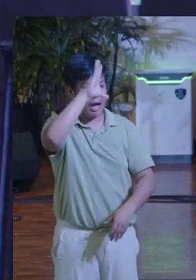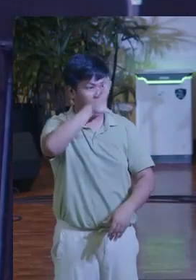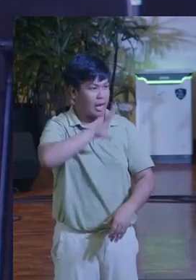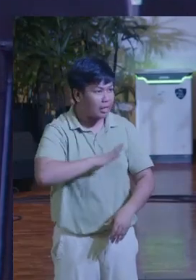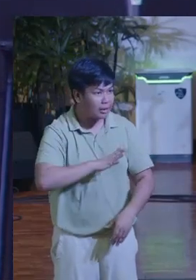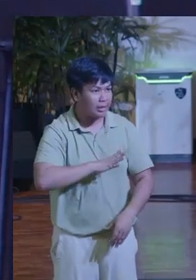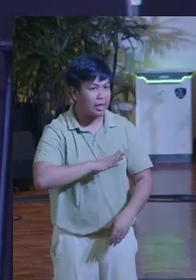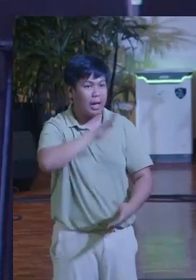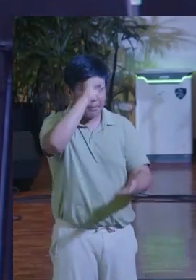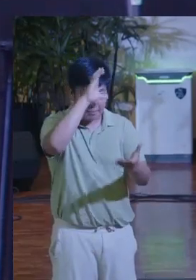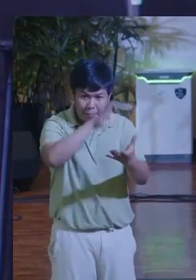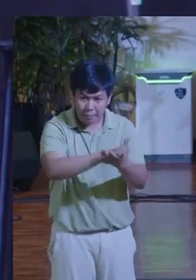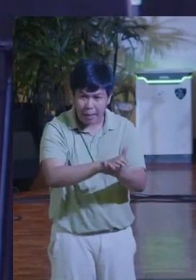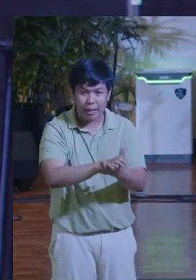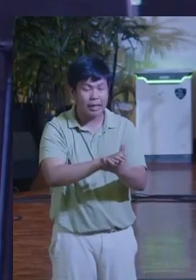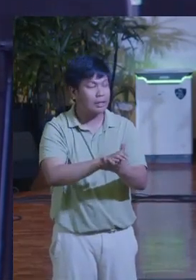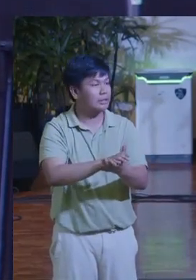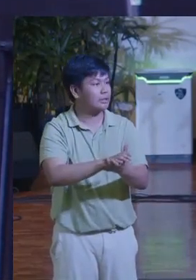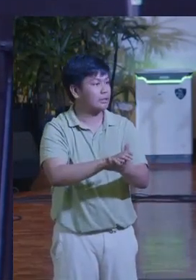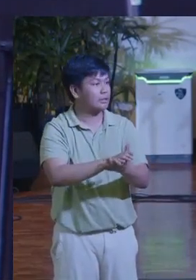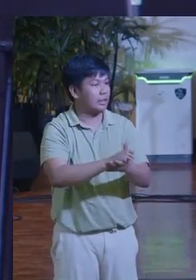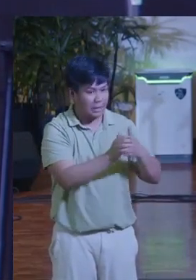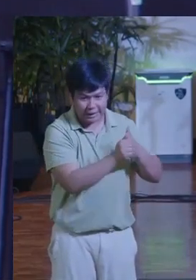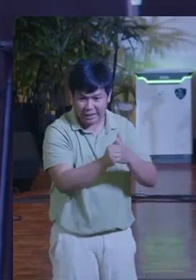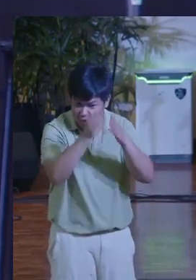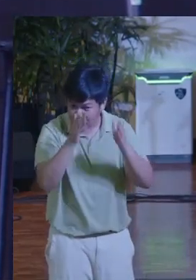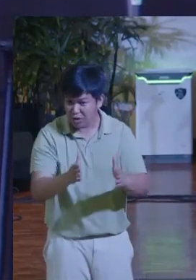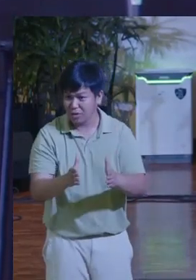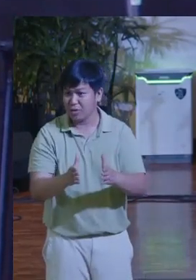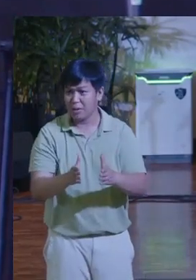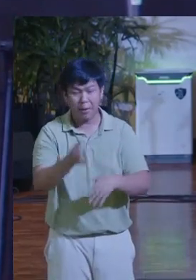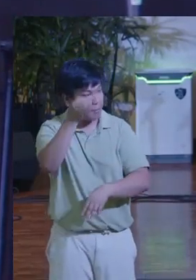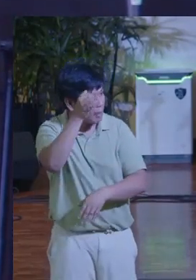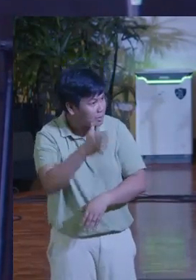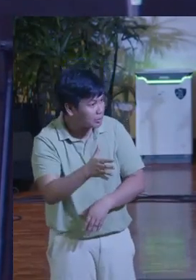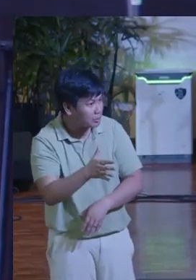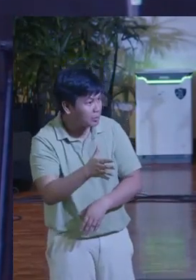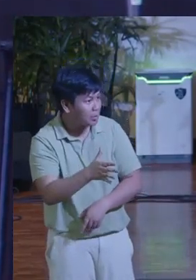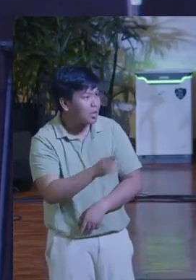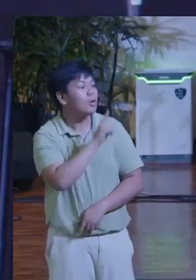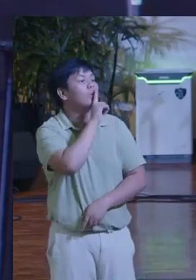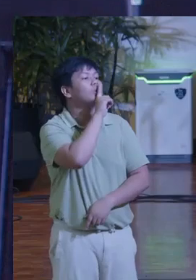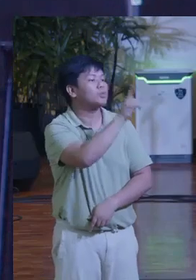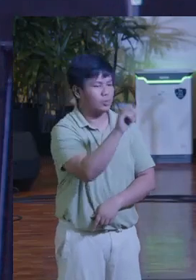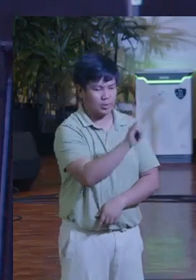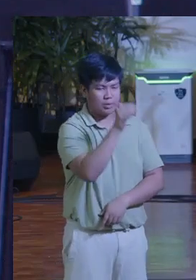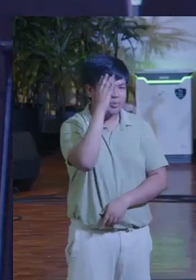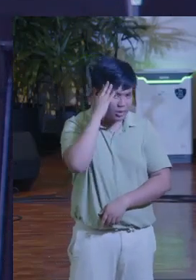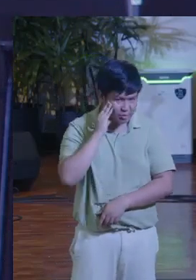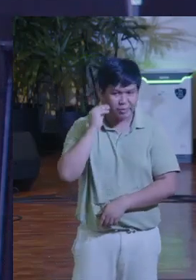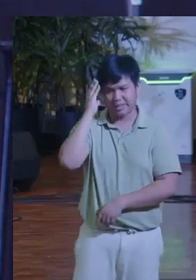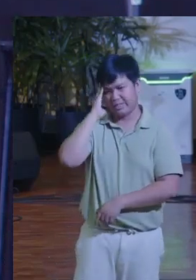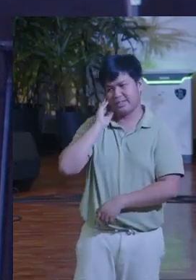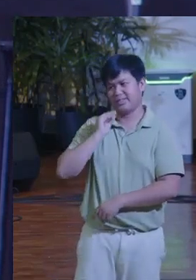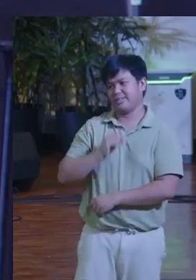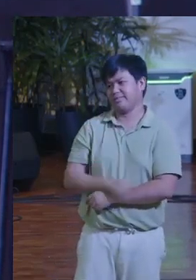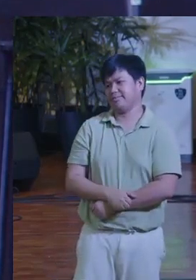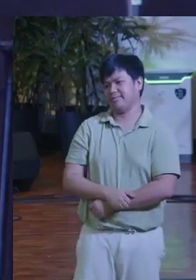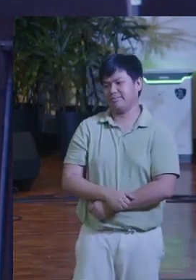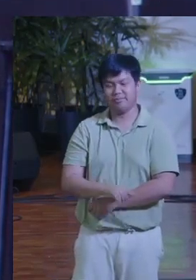pastor at elders di kaya o mga leader natin sa church na ganyan din ang kanilang